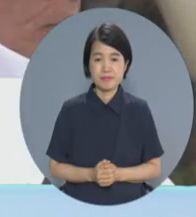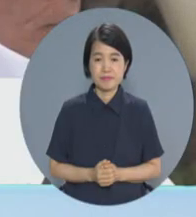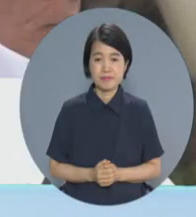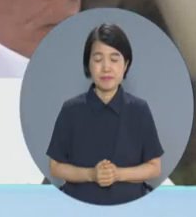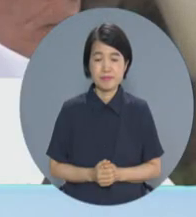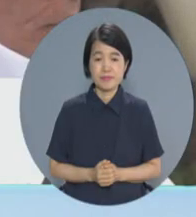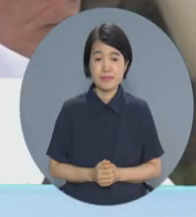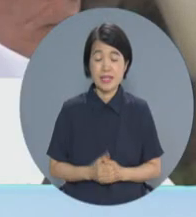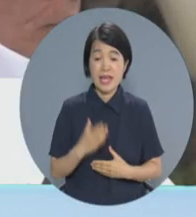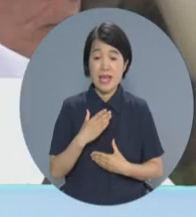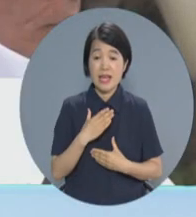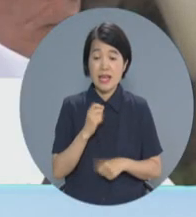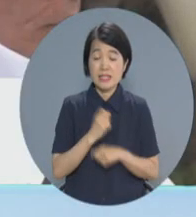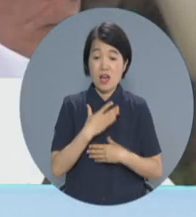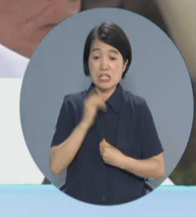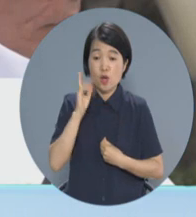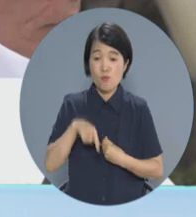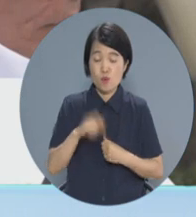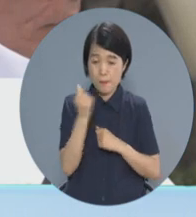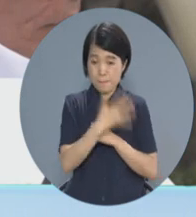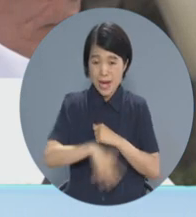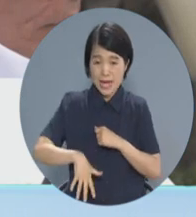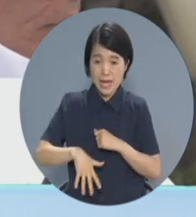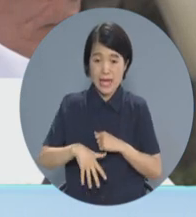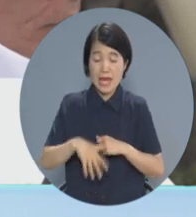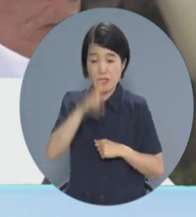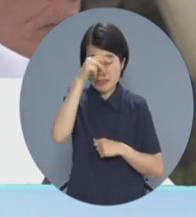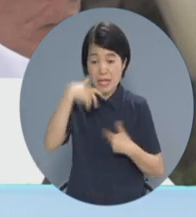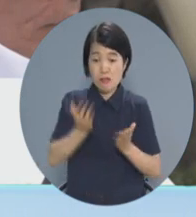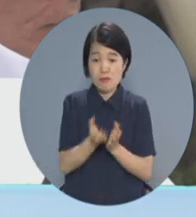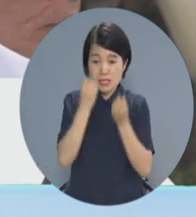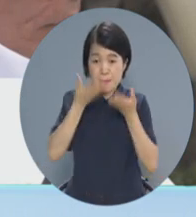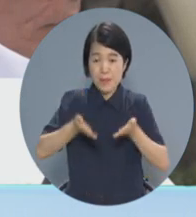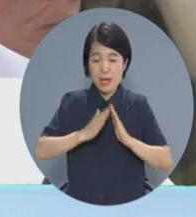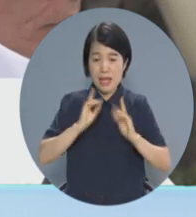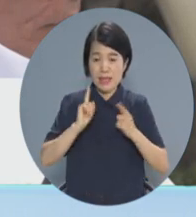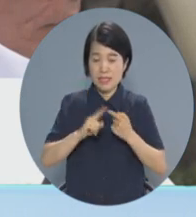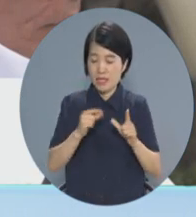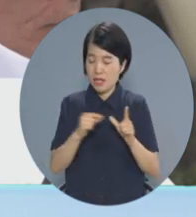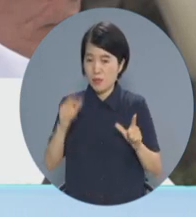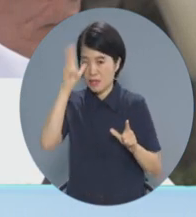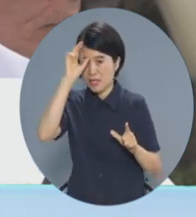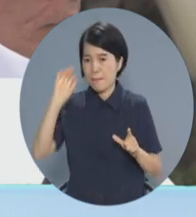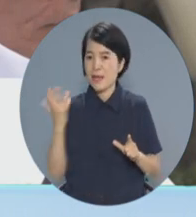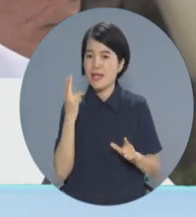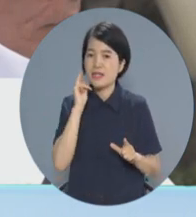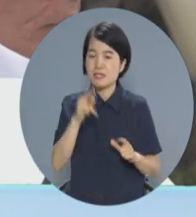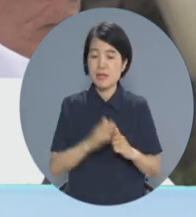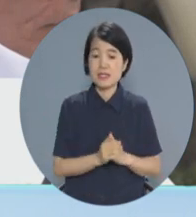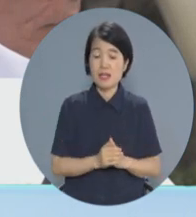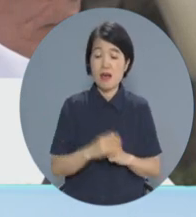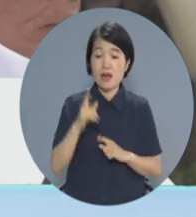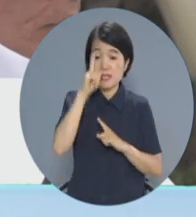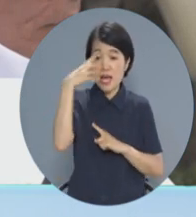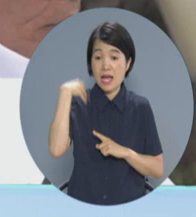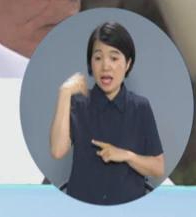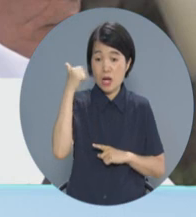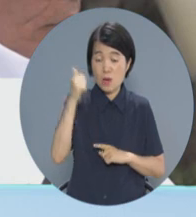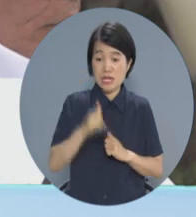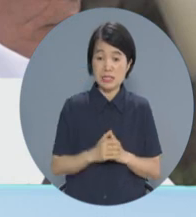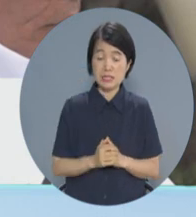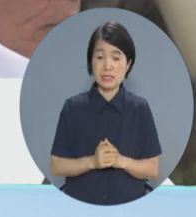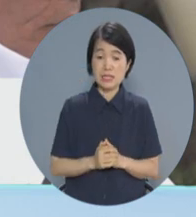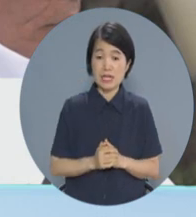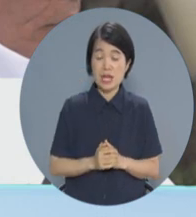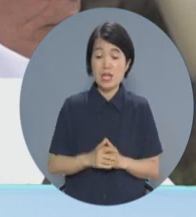이른바 행정안전부 경찰국 신설에 대한 일선 경찰들의 반발이 이어지는 가운데 이상민 장관이 지역 경찰청 가운데